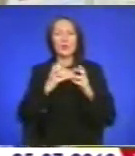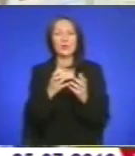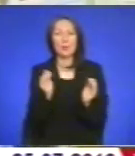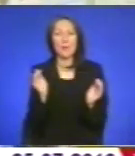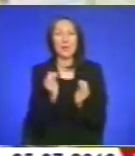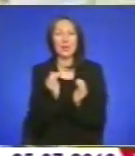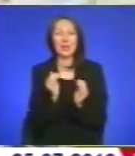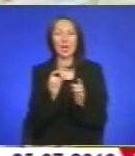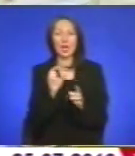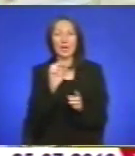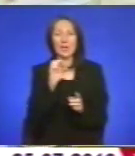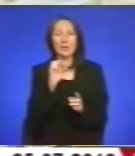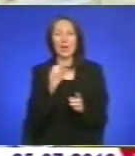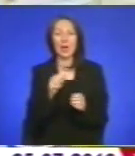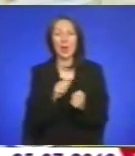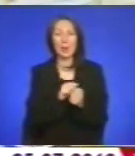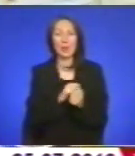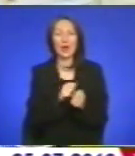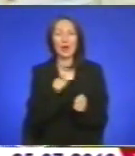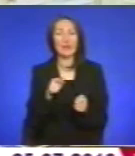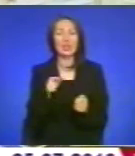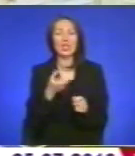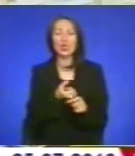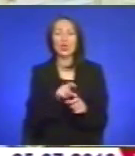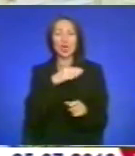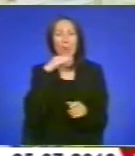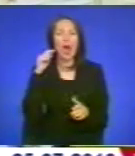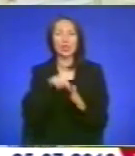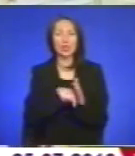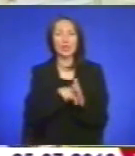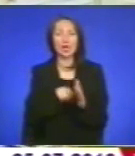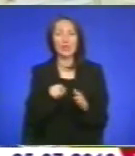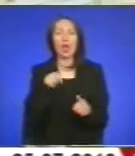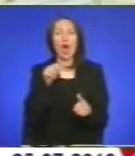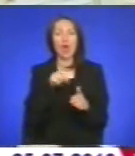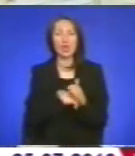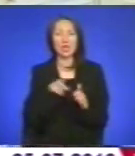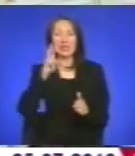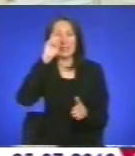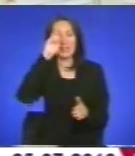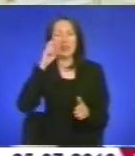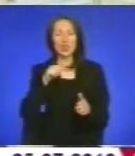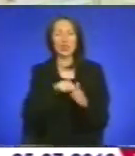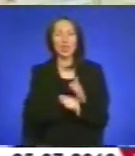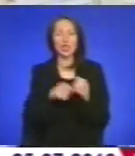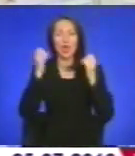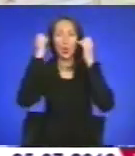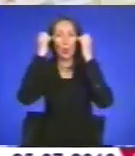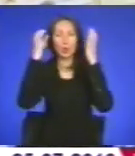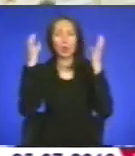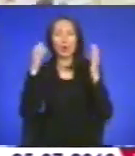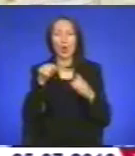паперу, але він дуже багато означає. Він означає державність, він означає культуру, він